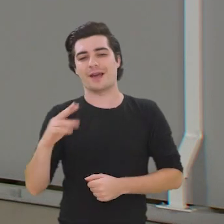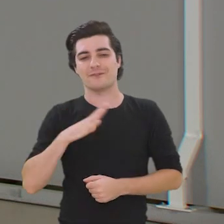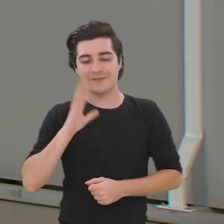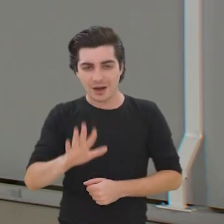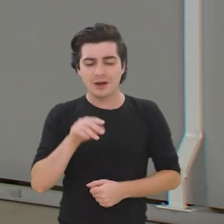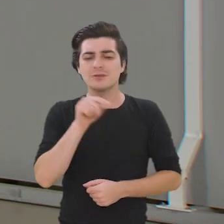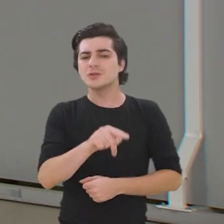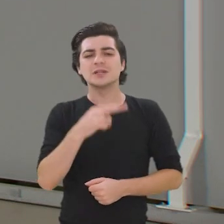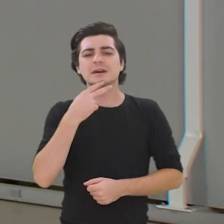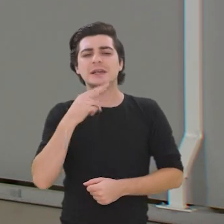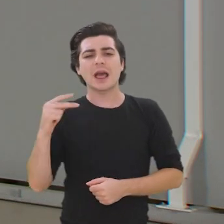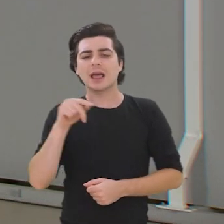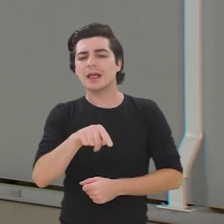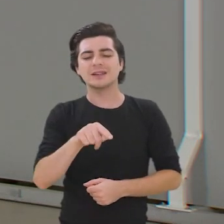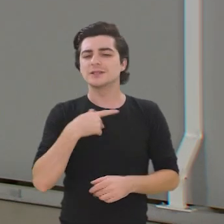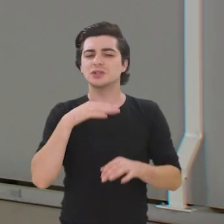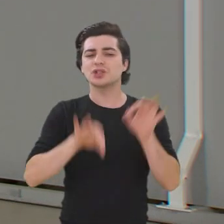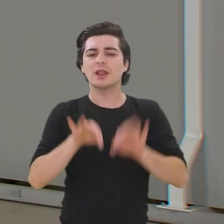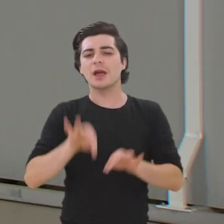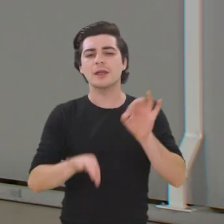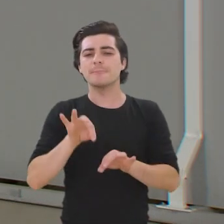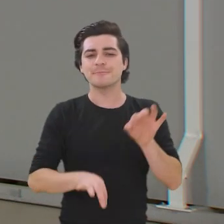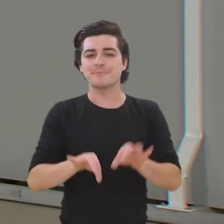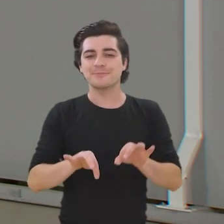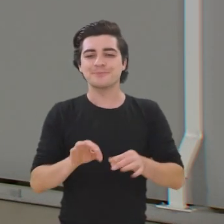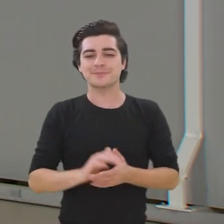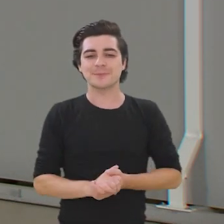Şimdi bu çubukların renklerini inceleyelim.